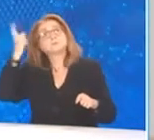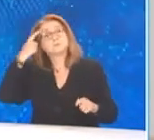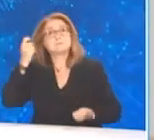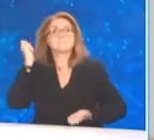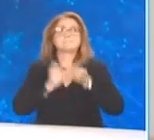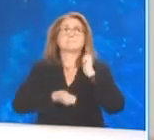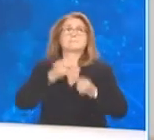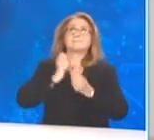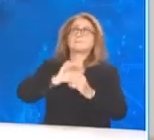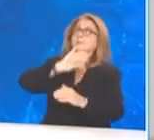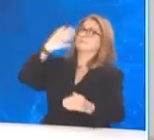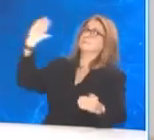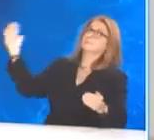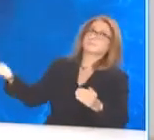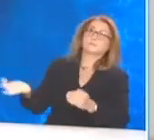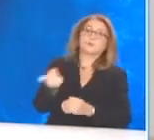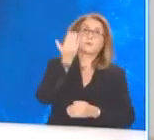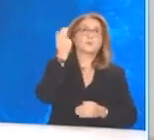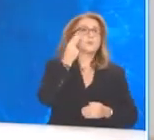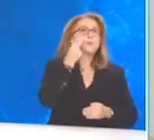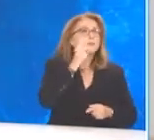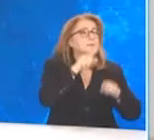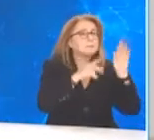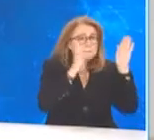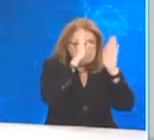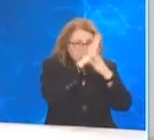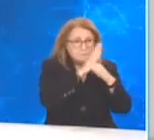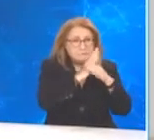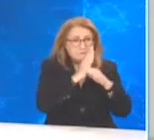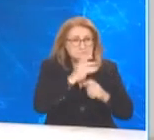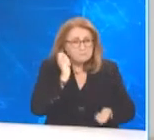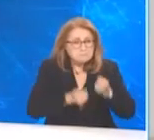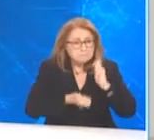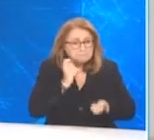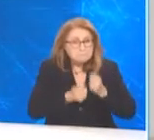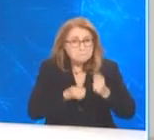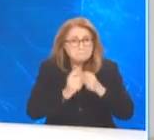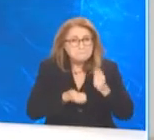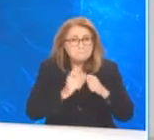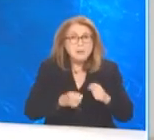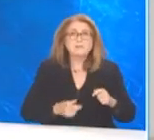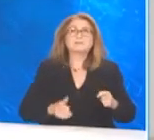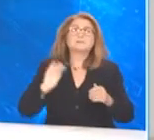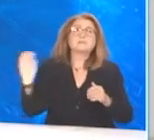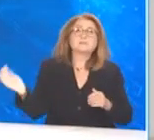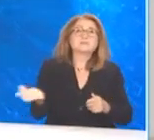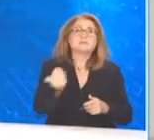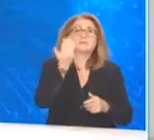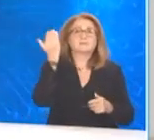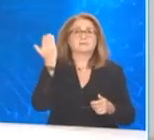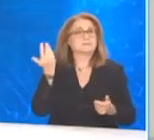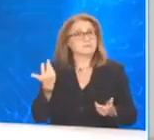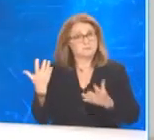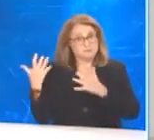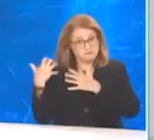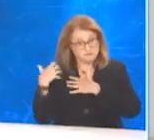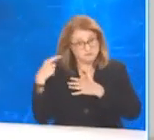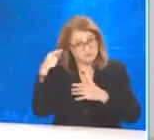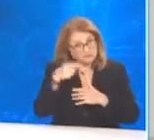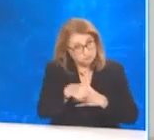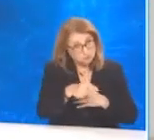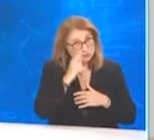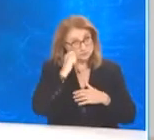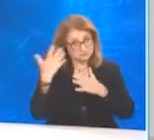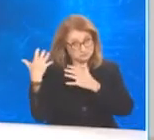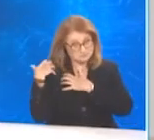πρωί και να έχουμε τις εικόνες που βλέπετε. Ευθύνη έχουμε και εμείς που θεωρούμε ότι θα πρέπει να συμμετέχουμε σε αυτό το